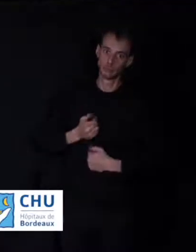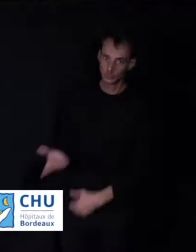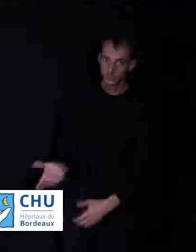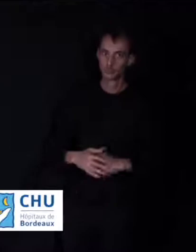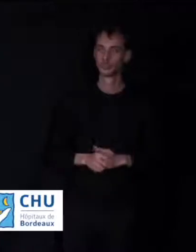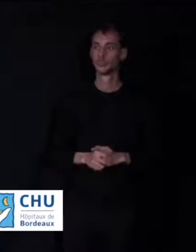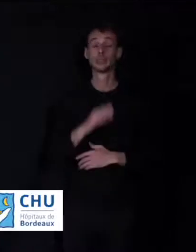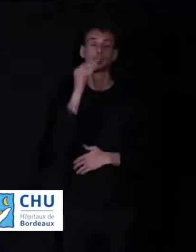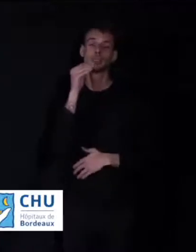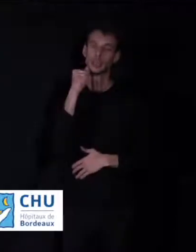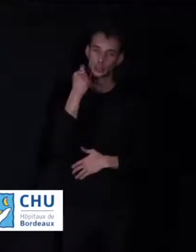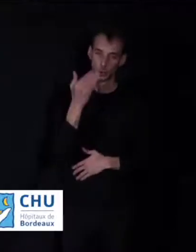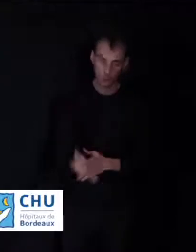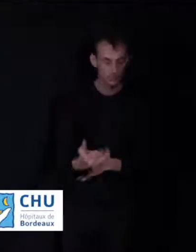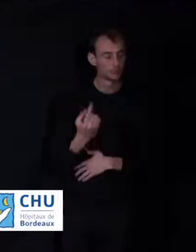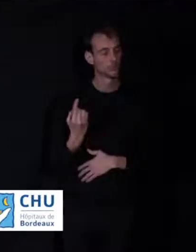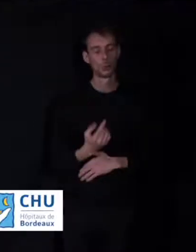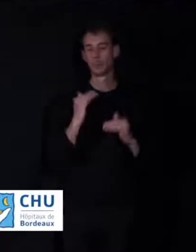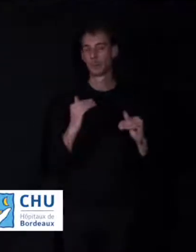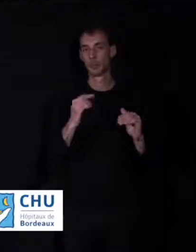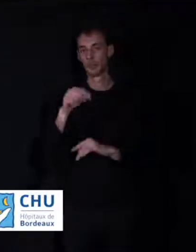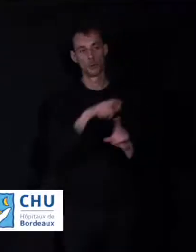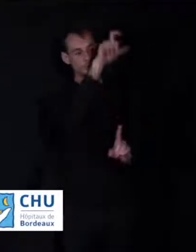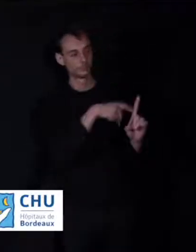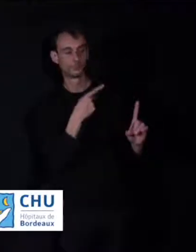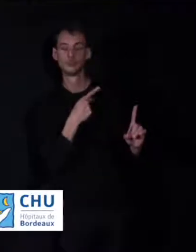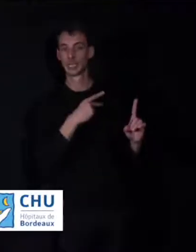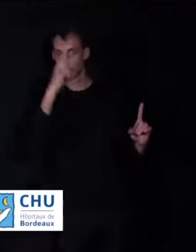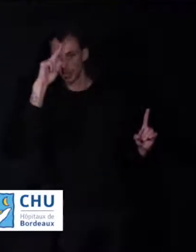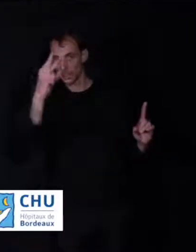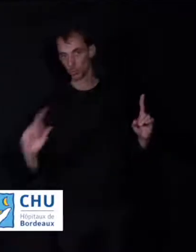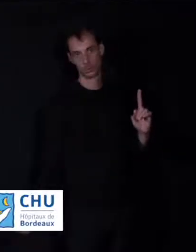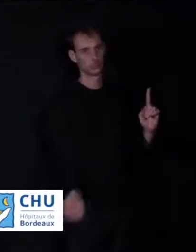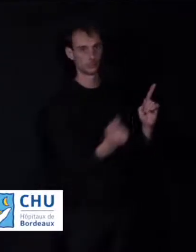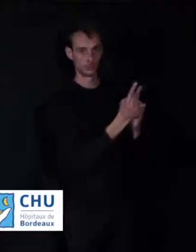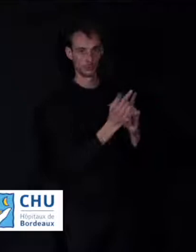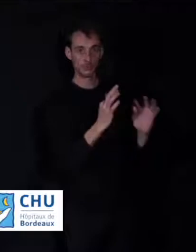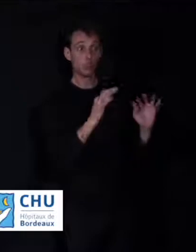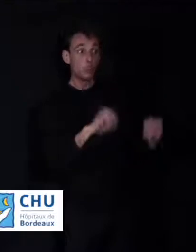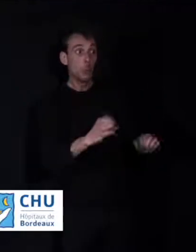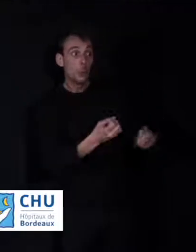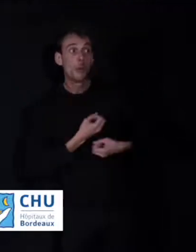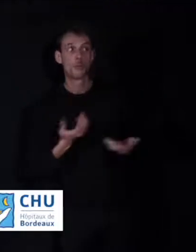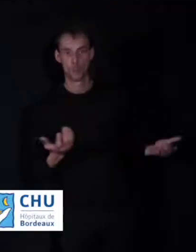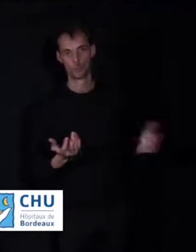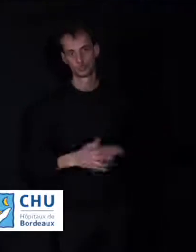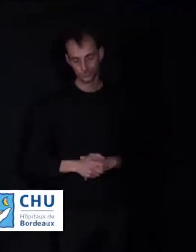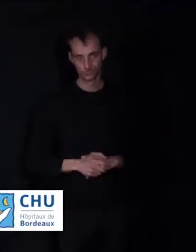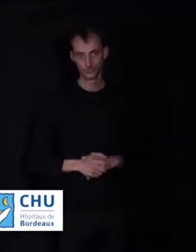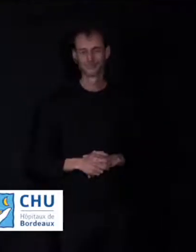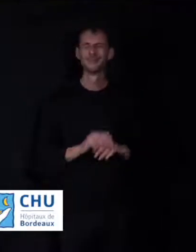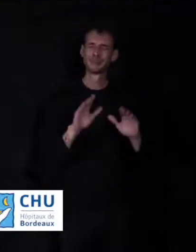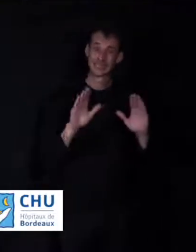reparler avec son médecin traitant de ces problématiques d'effets secondaires des vaccins. Mais il faut savoir que le plus